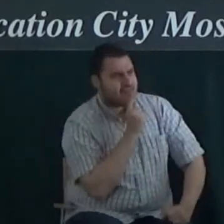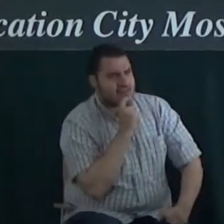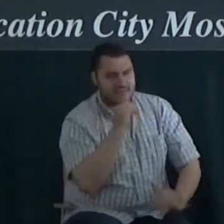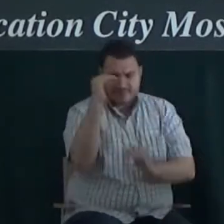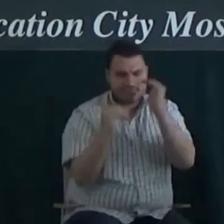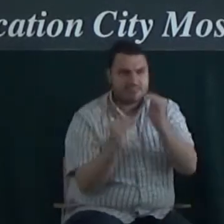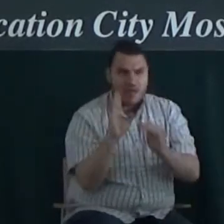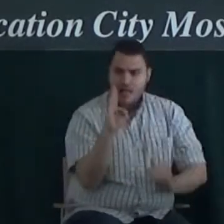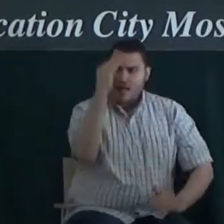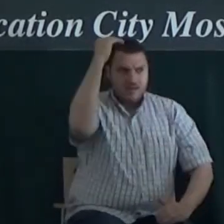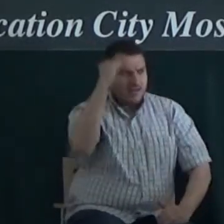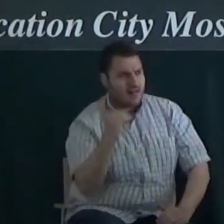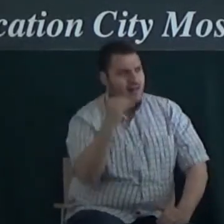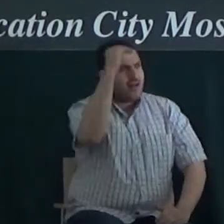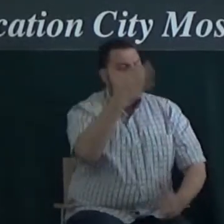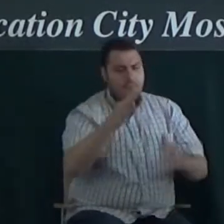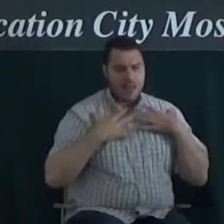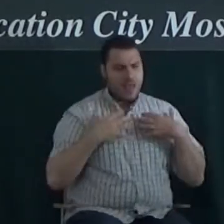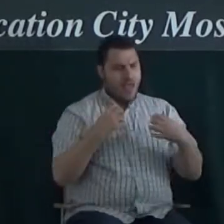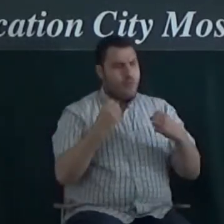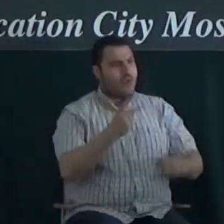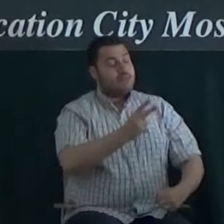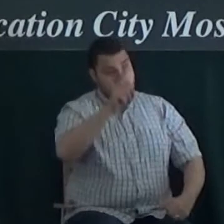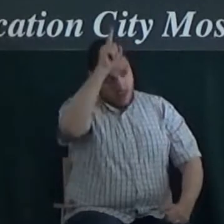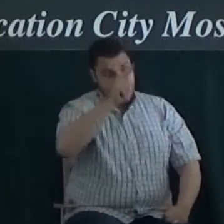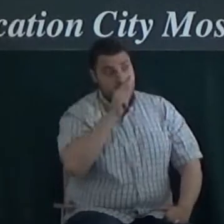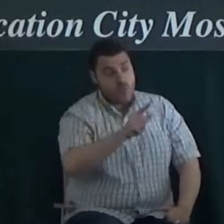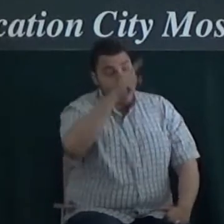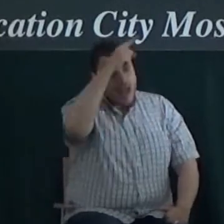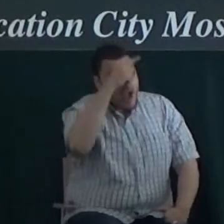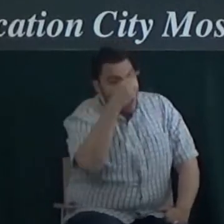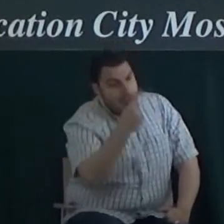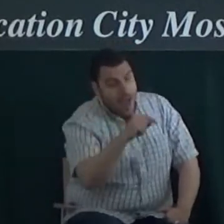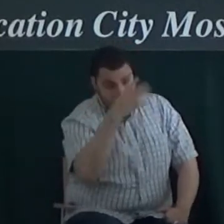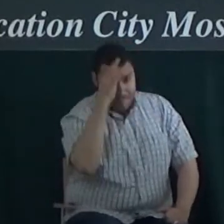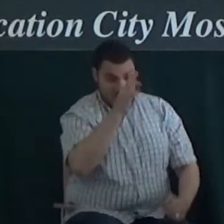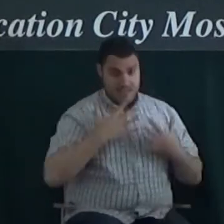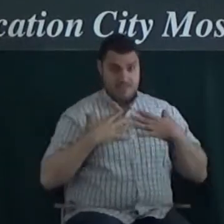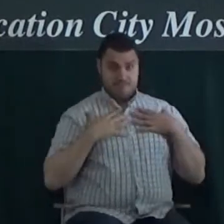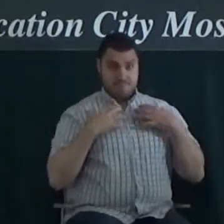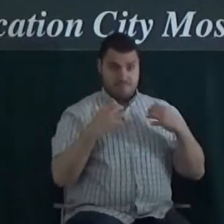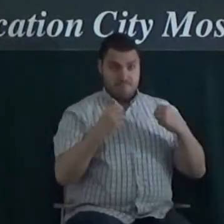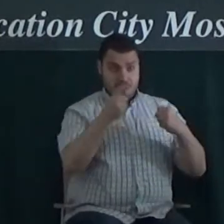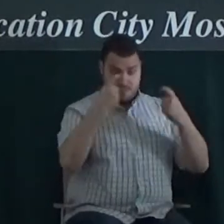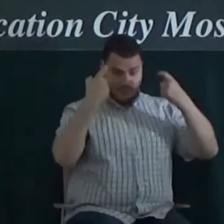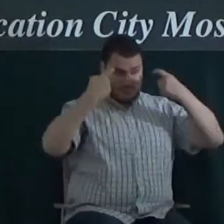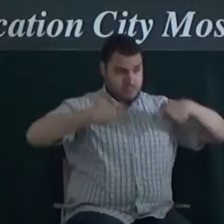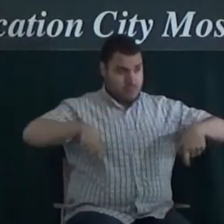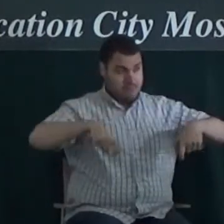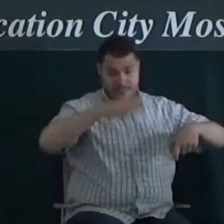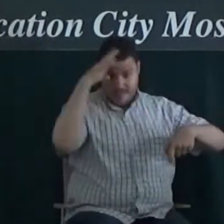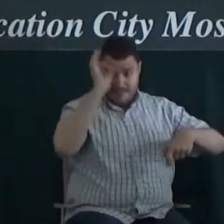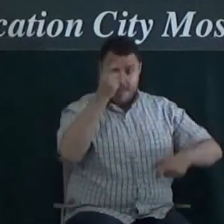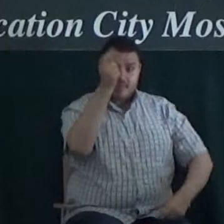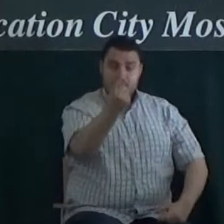مستويات ضعفهم أو قوتهم. ولقد حرم الله تعالى على من زاده نعمة من قوة في جسده أو